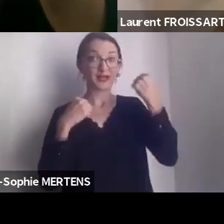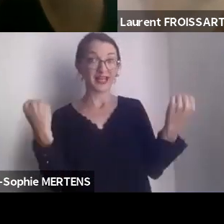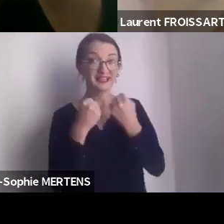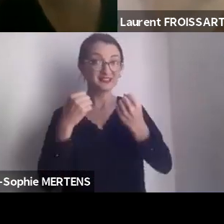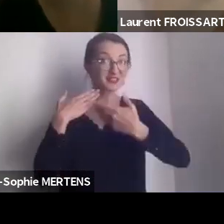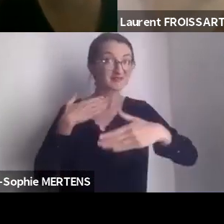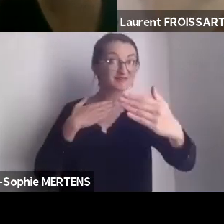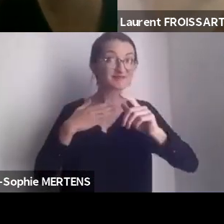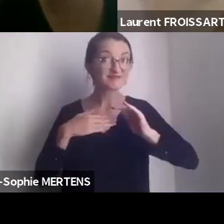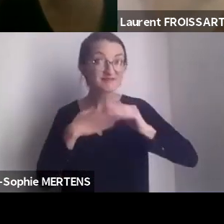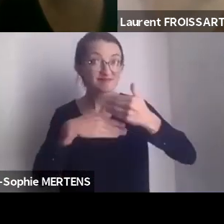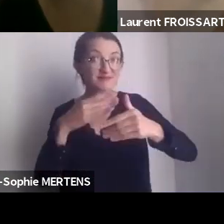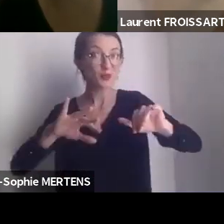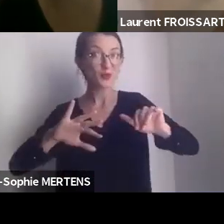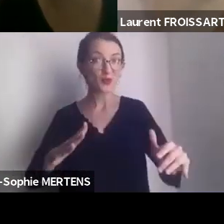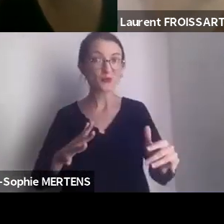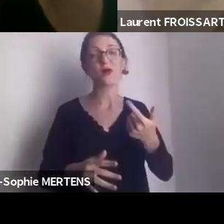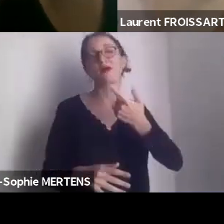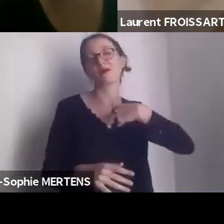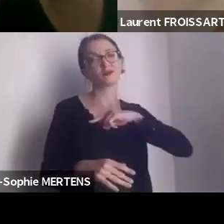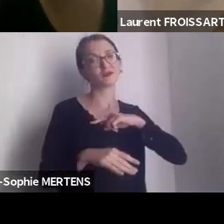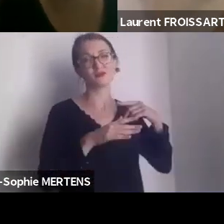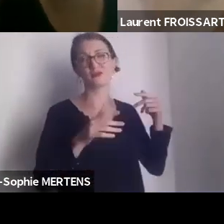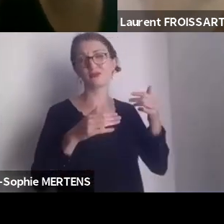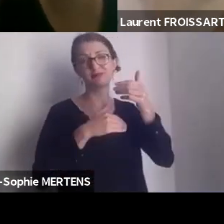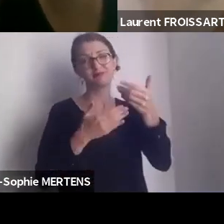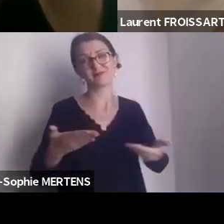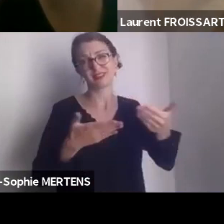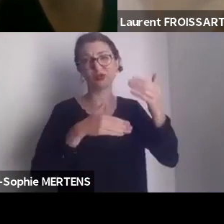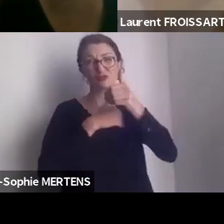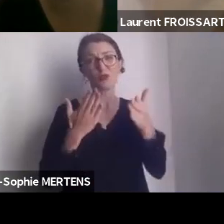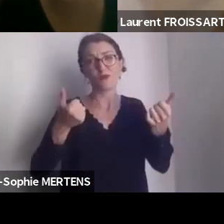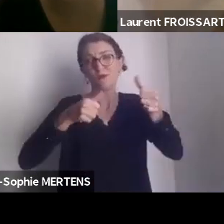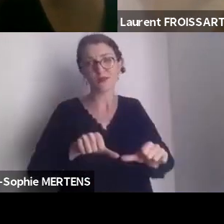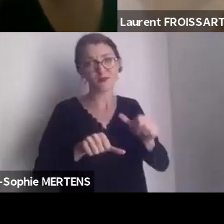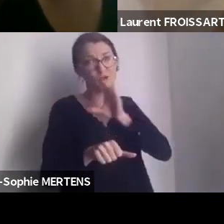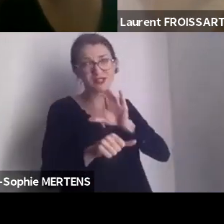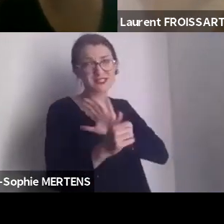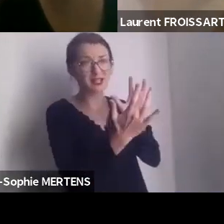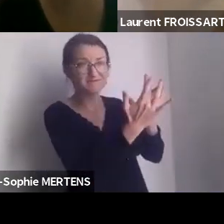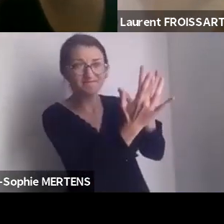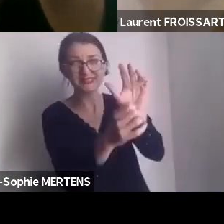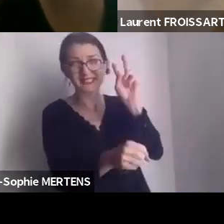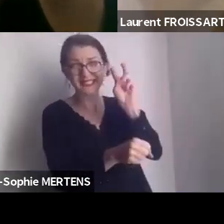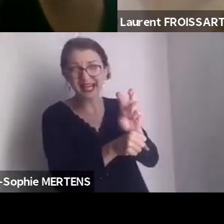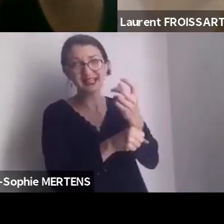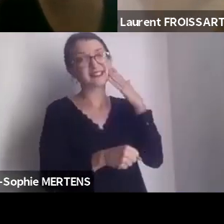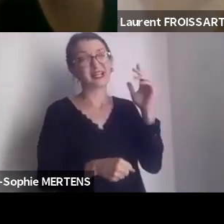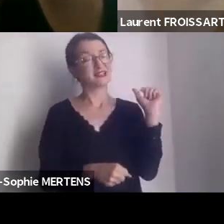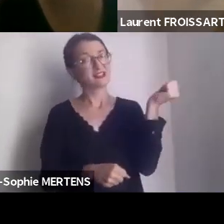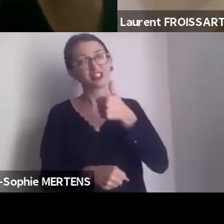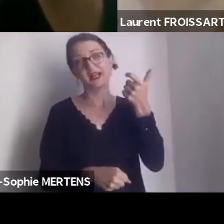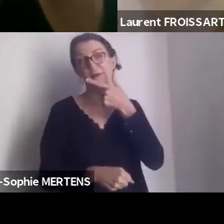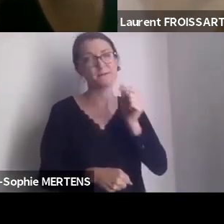porteurs de projets, pendant le confinement. Et on sait que ça a été parfois, bien sûr, une épreuve pour tous. Et donc, on s'est dit que ce serait intéressant de